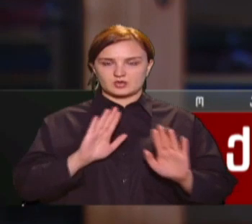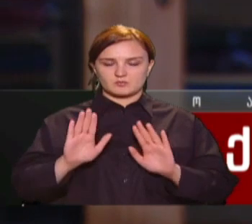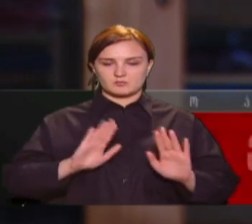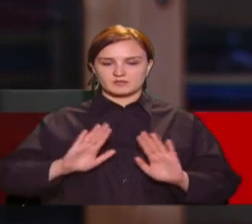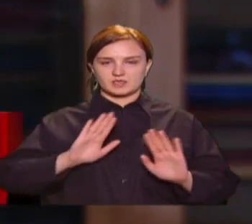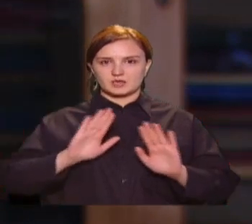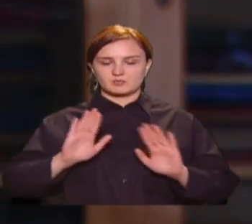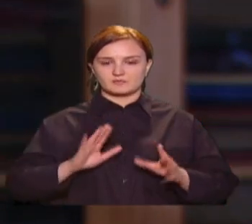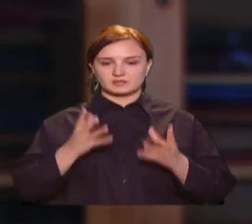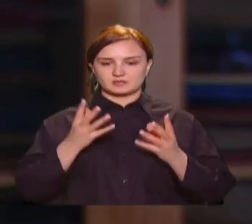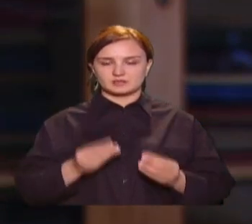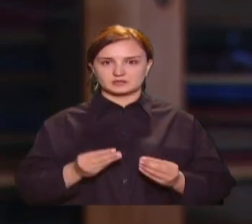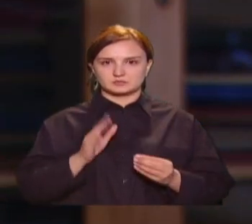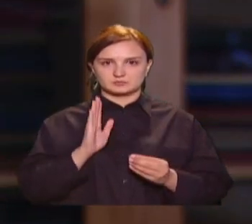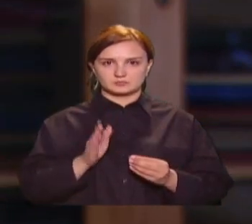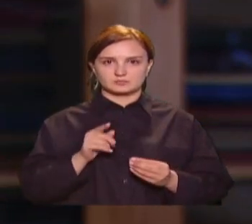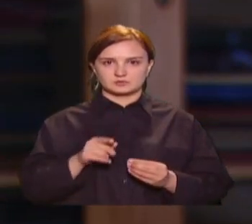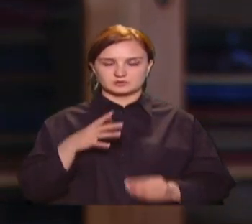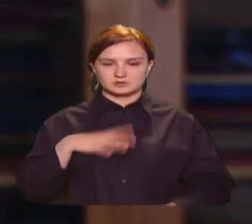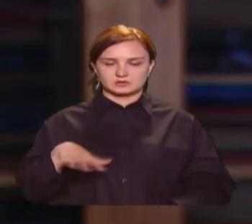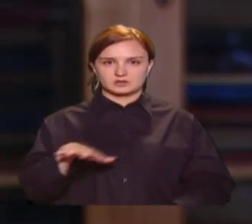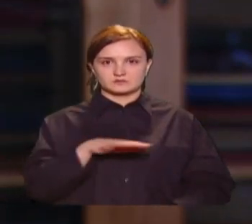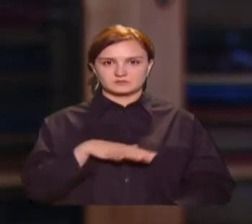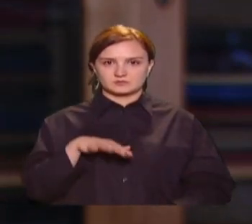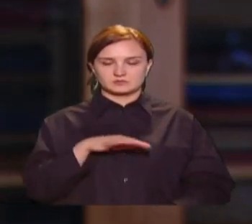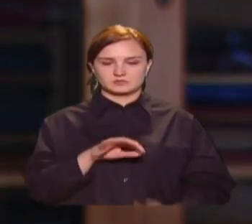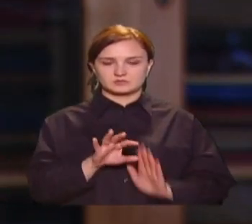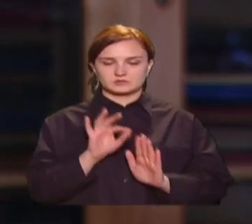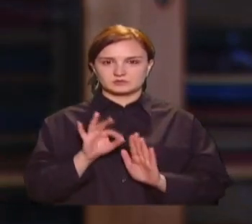და გამოფენის დღეს გამოავლენთ საქართველოში გამორჩეულ კარიკატურის.